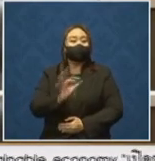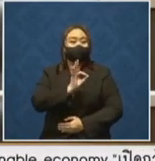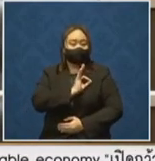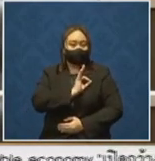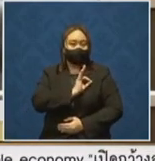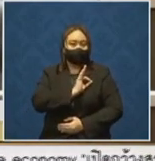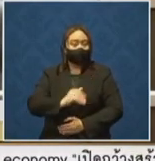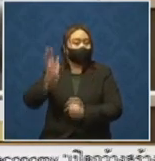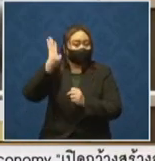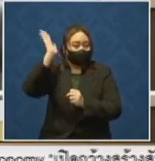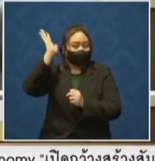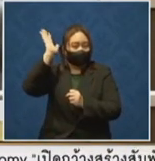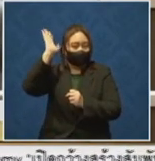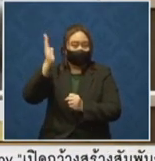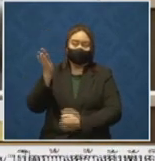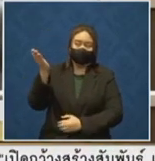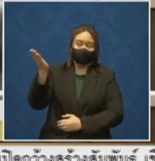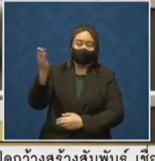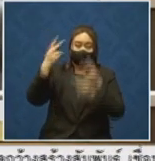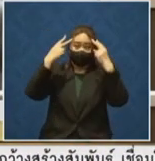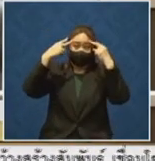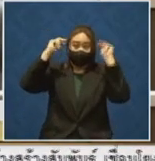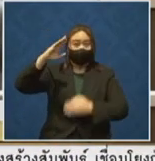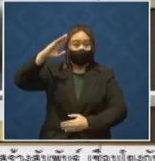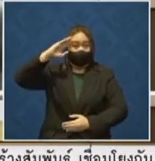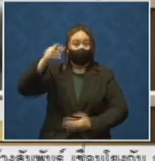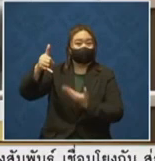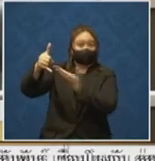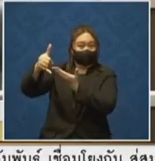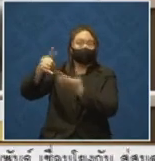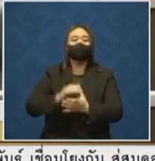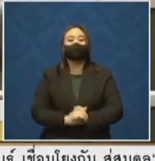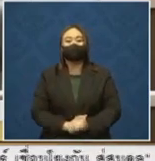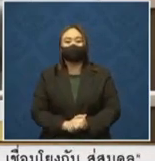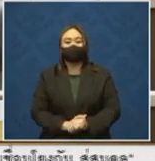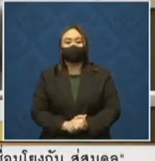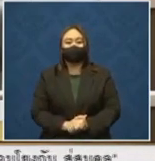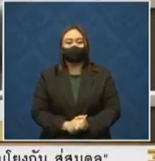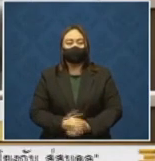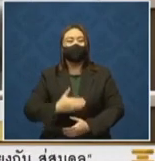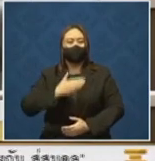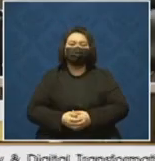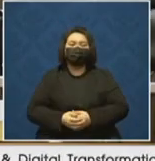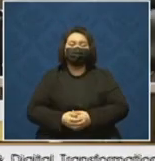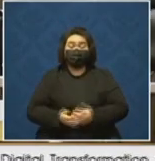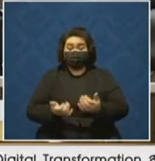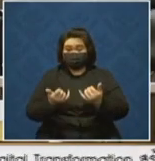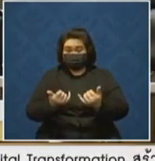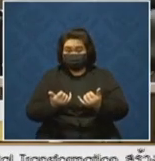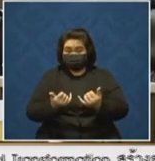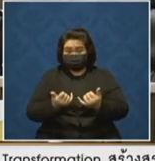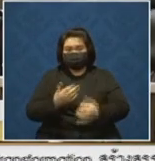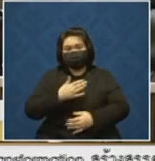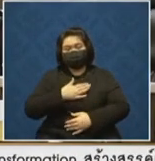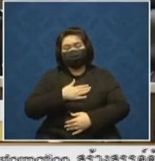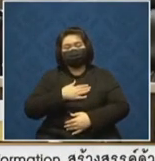ะแล้วหลังจากนั้นเนี่ยเขาก็มีพระคือขึ้นมา ค ือถ้าไม่มีไม้ชี้ ก็ต้องมีพระ หรือจะแบบ